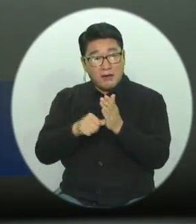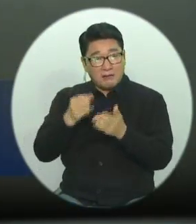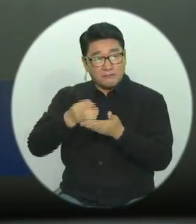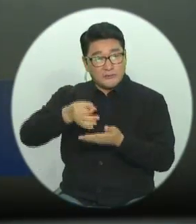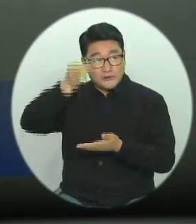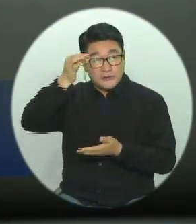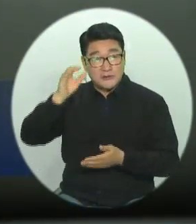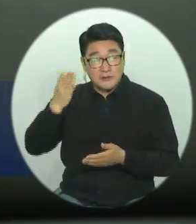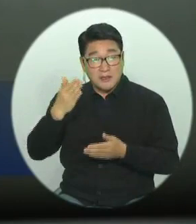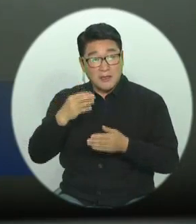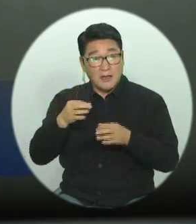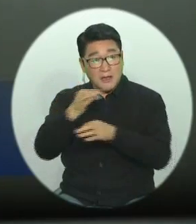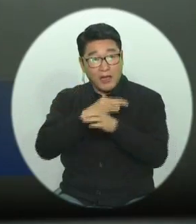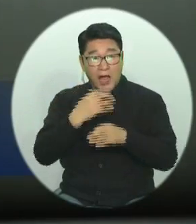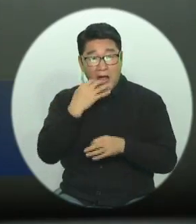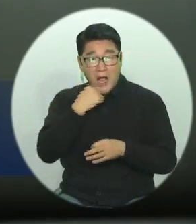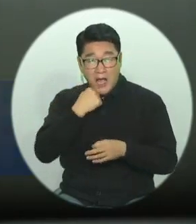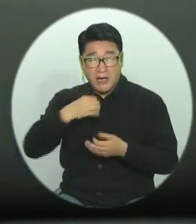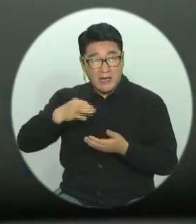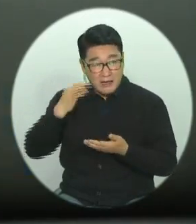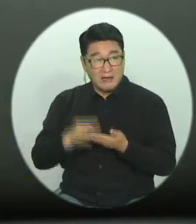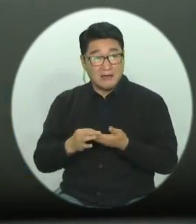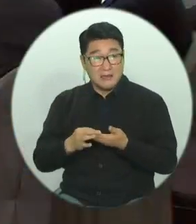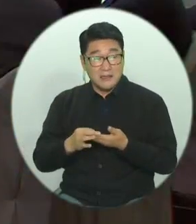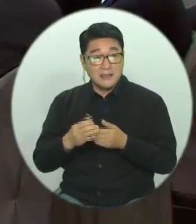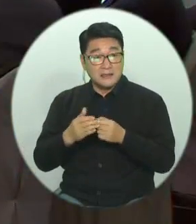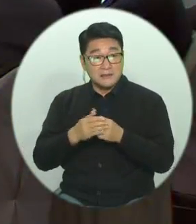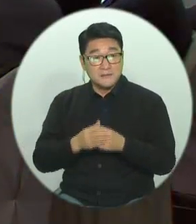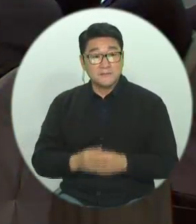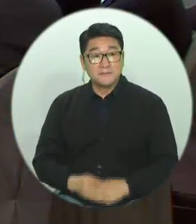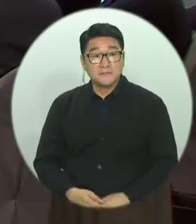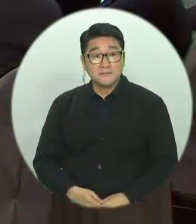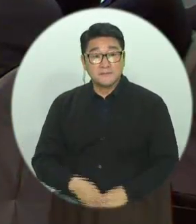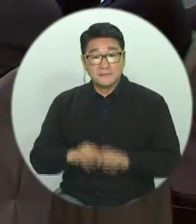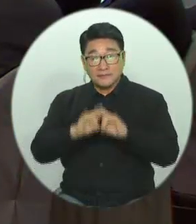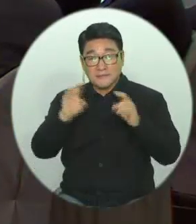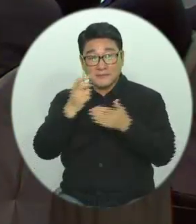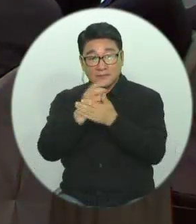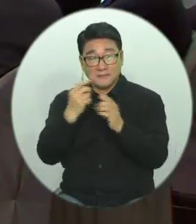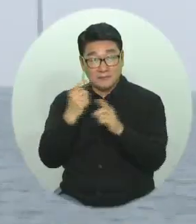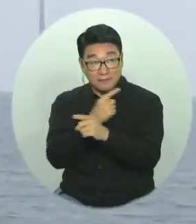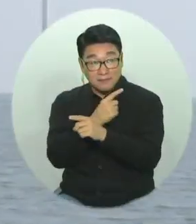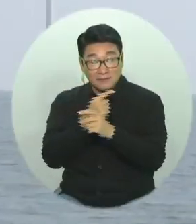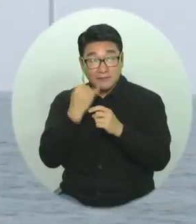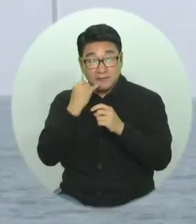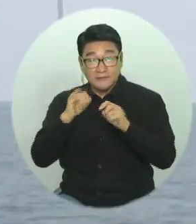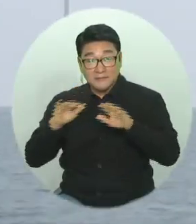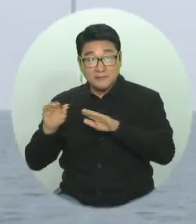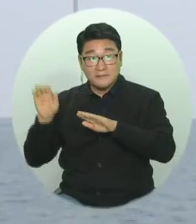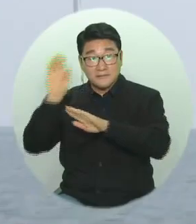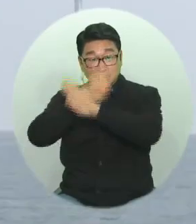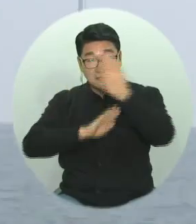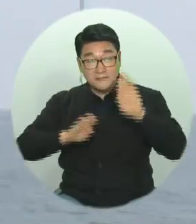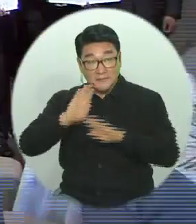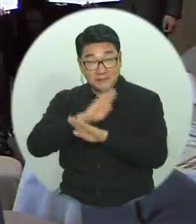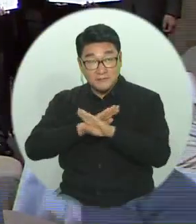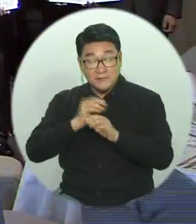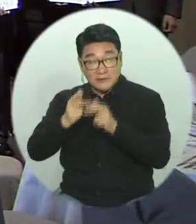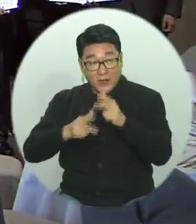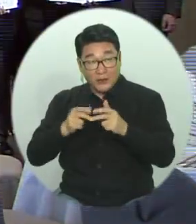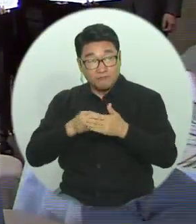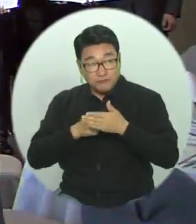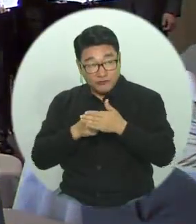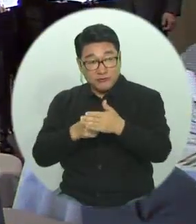인상되어서 경제성이 나오지 않습니다 그래서 각종 규제 개선으로 해상 폭력 발전 사업 추진이 가속화되고